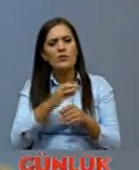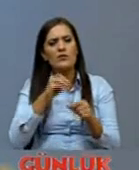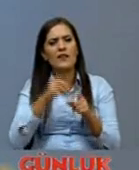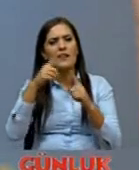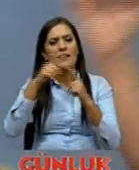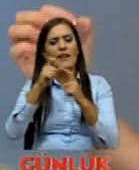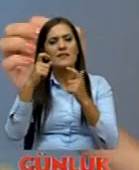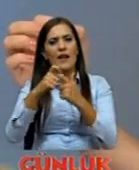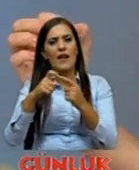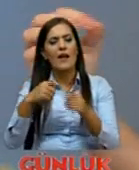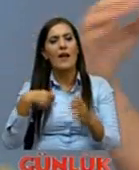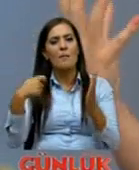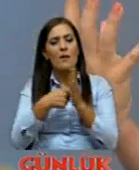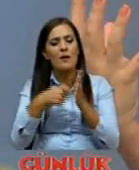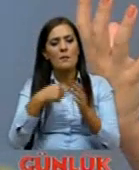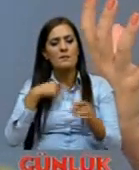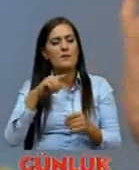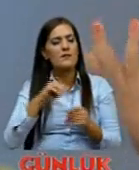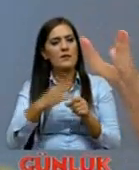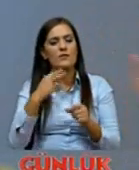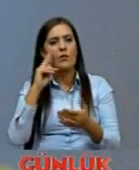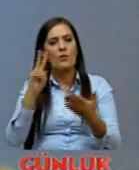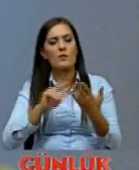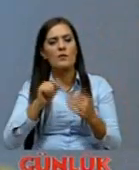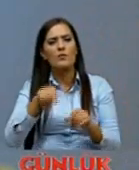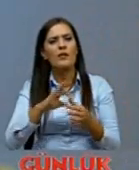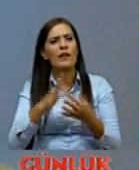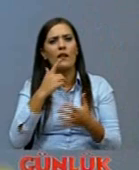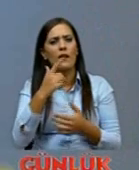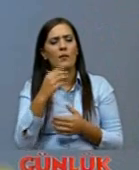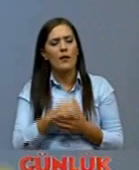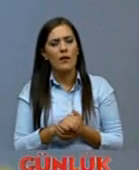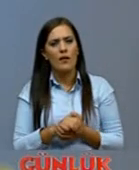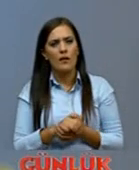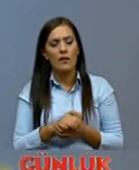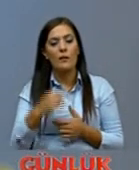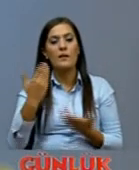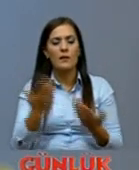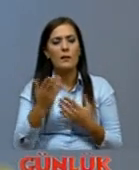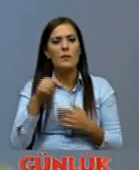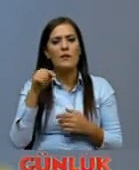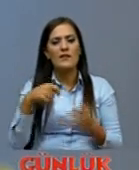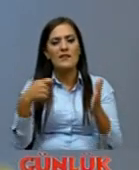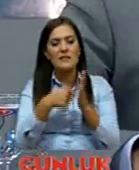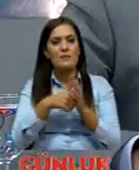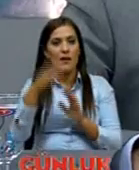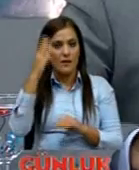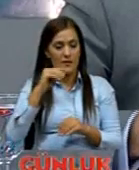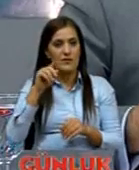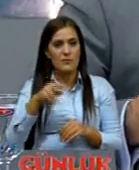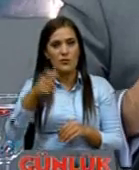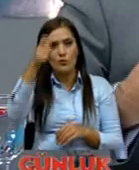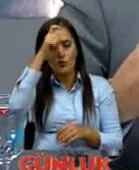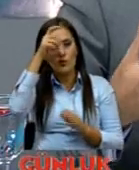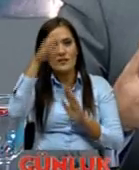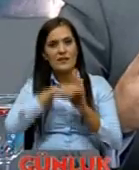üzerindeki TSE markasını biz nasıl okumalıyız? Ne ifade eder bu? Tabii ki isminden de anlaşıldığı gibi